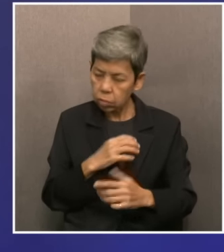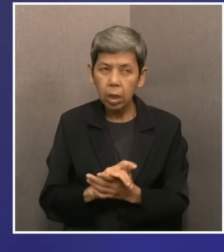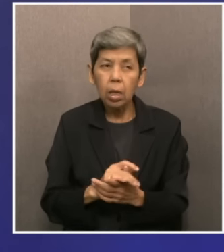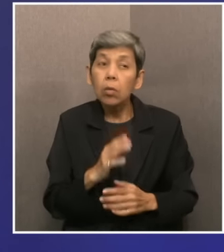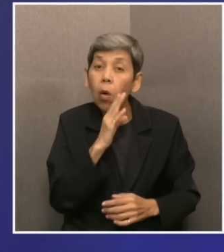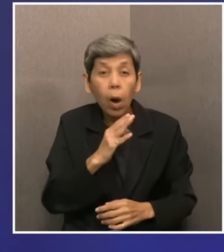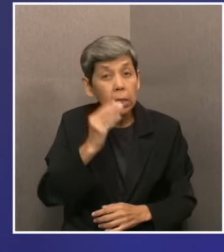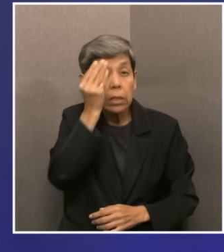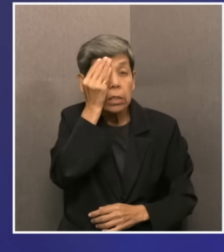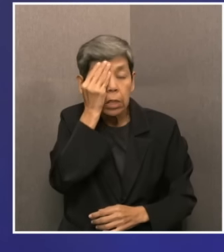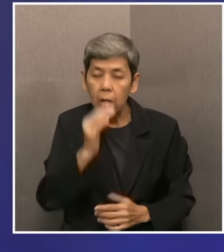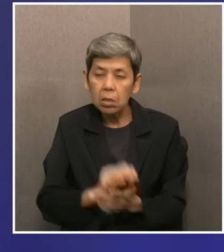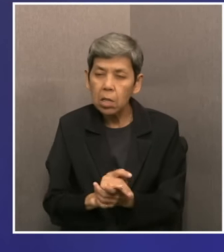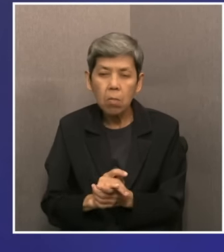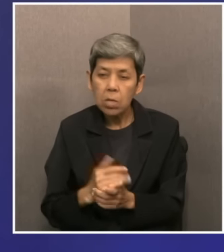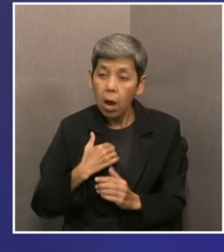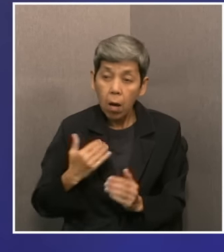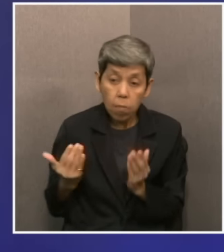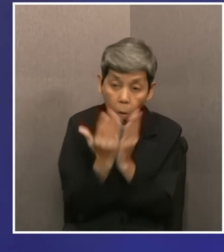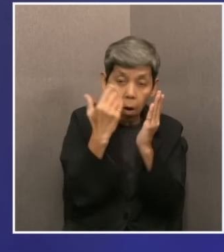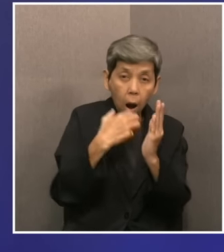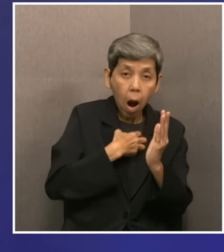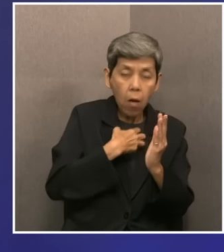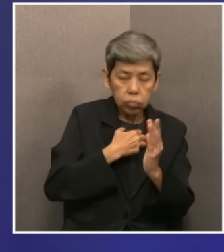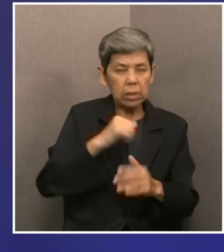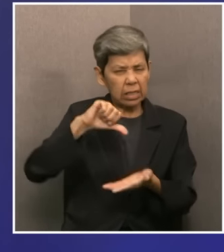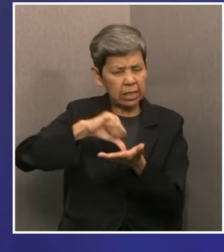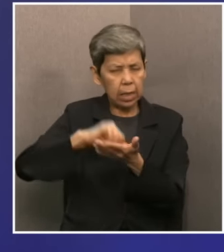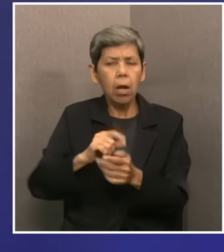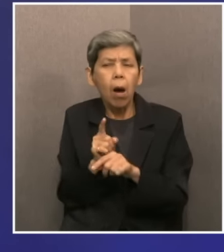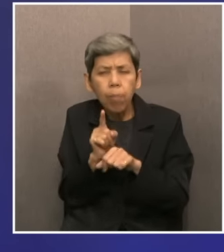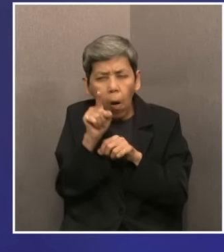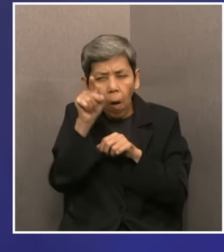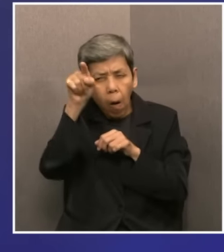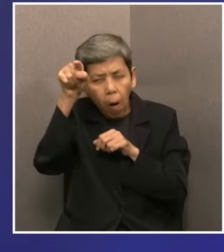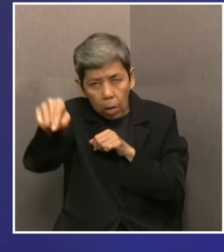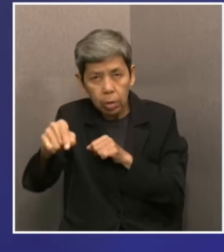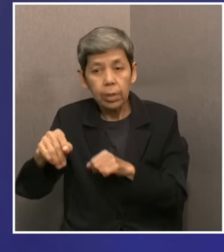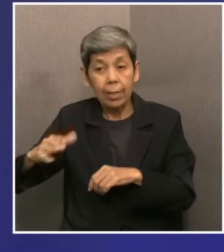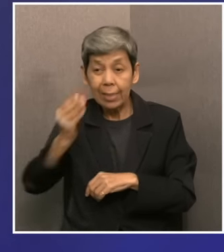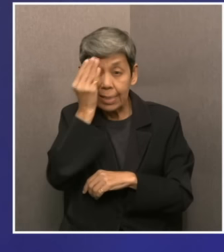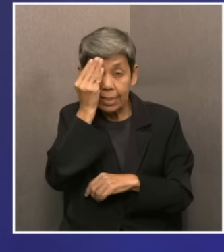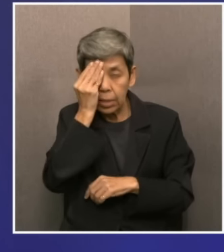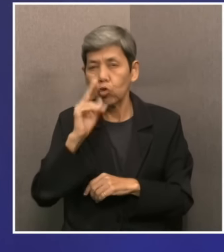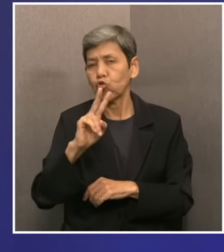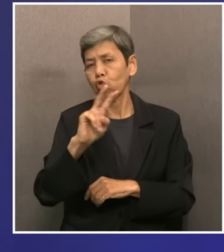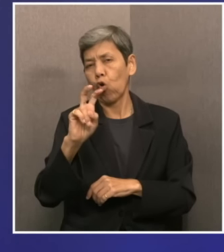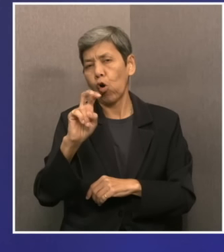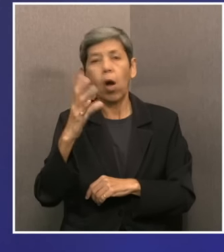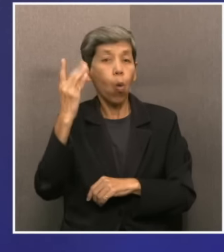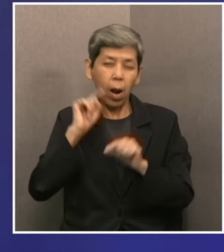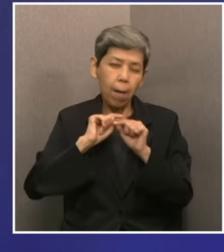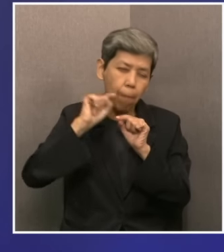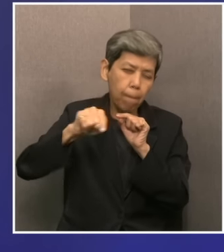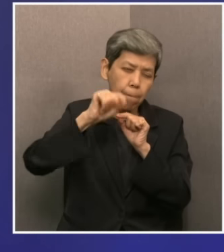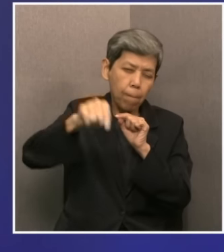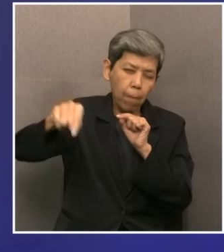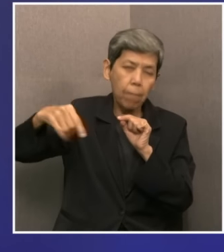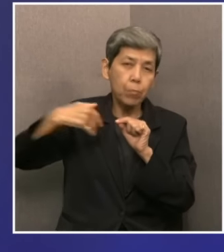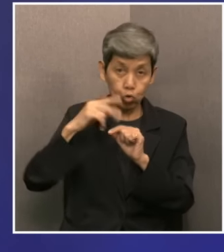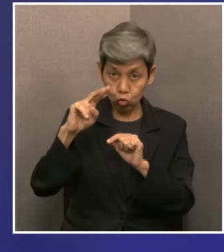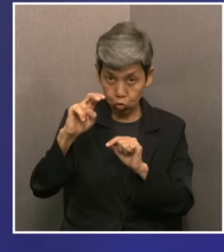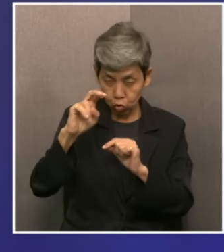หากว่าอิสราเอลคืนโต้กลับอิหร่านหลังอิหร่านได้ยิงขีปนาวุธถล่มอิสราเอลเกือบ200ลูกเมื่อคืนนี้ด้